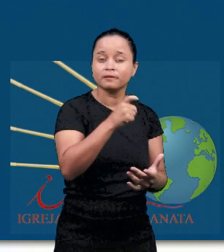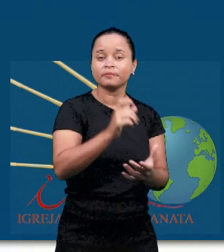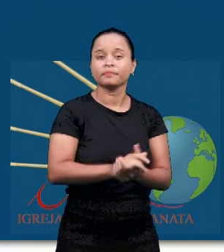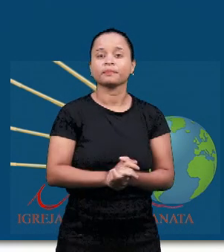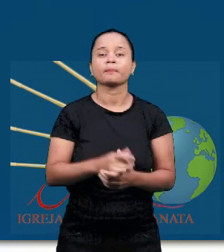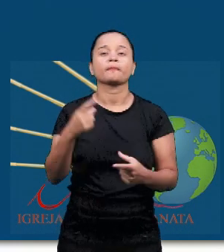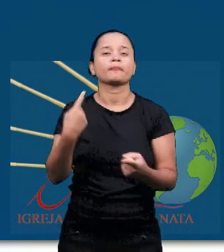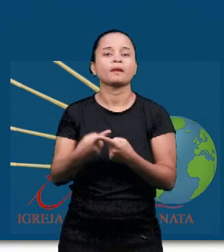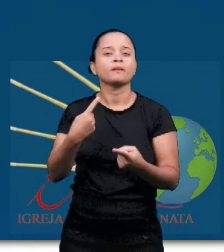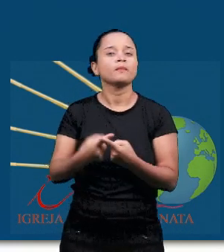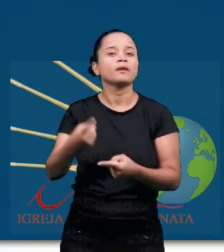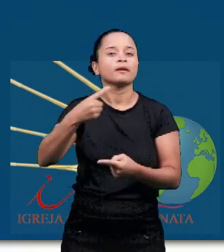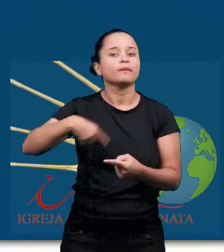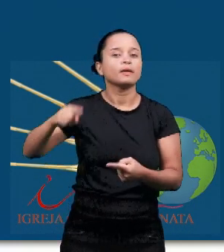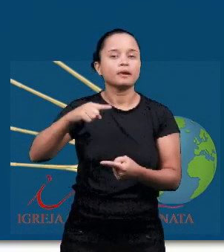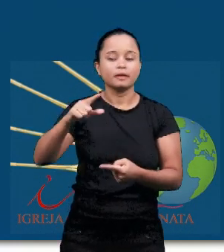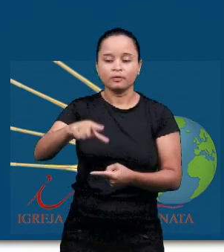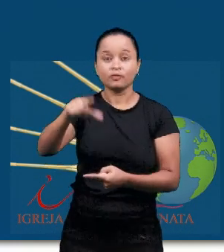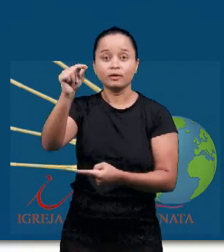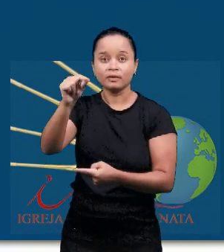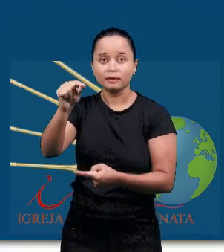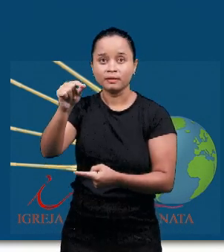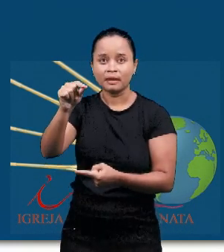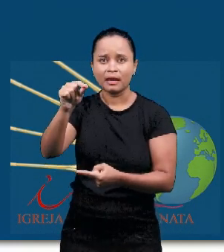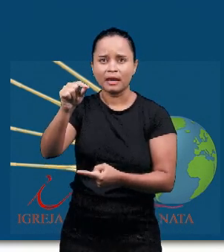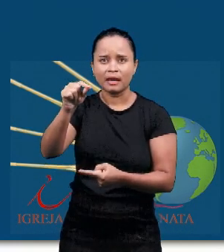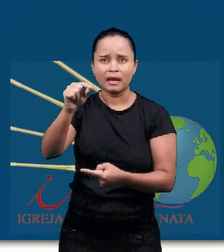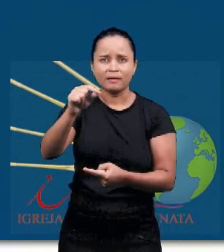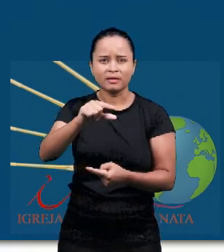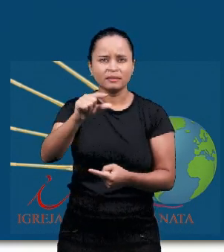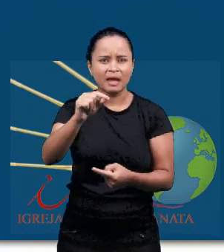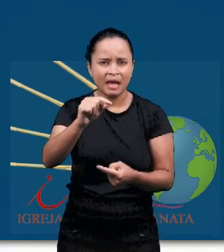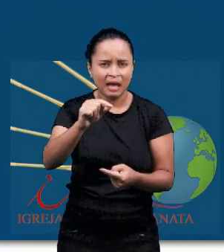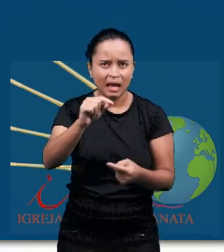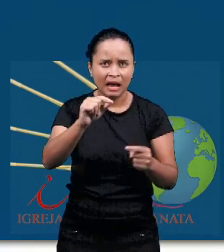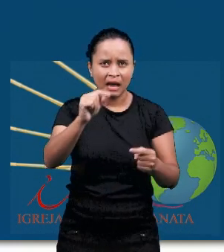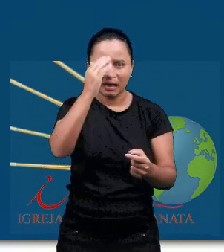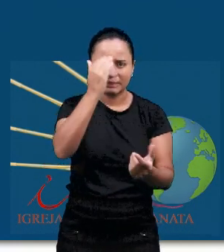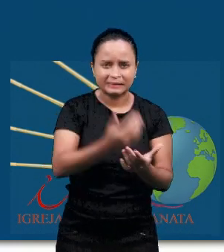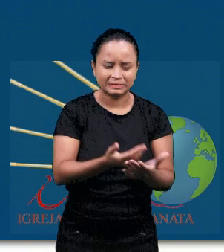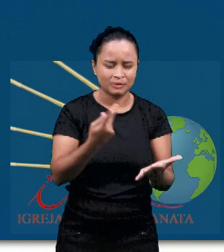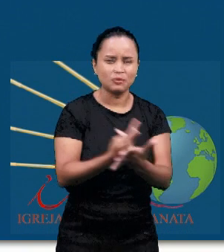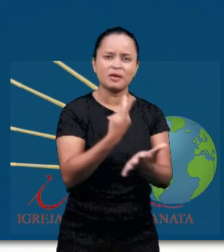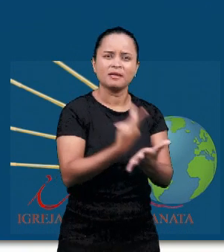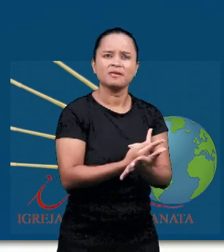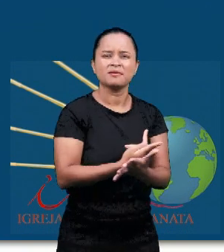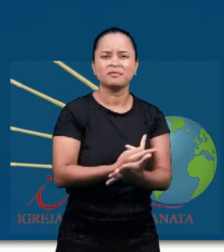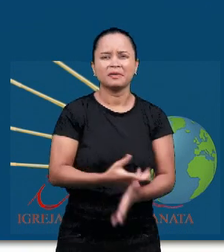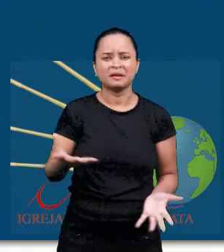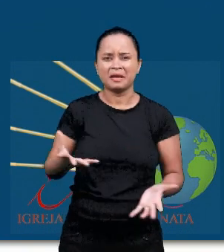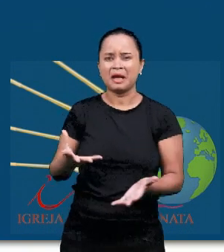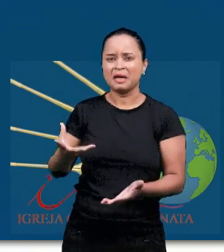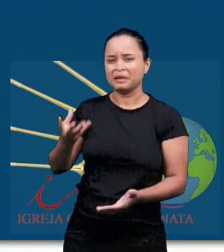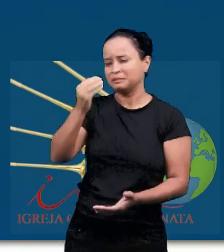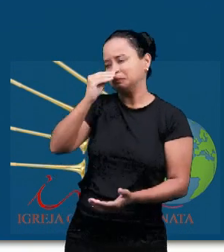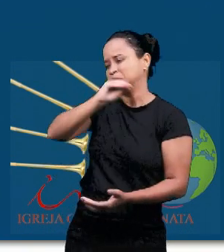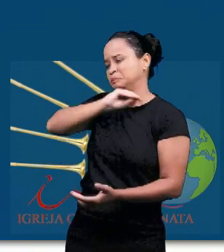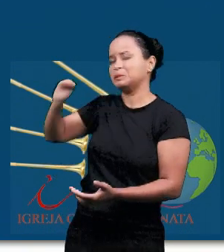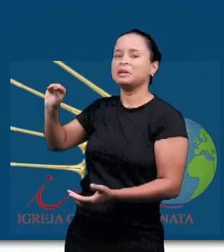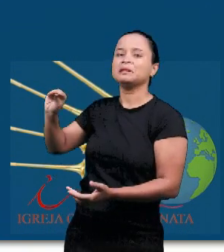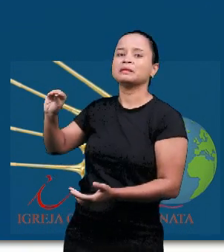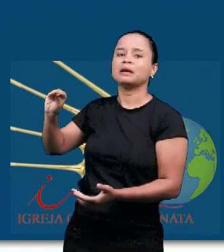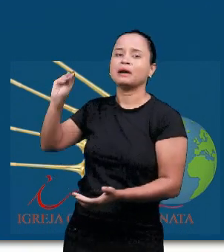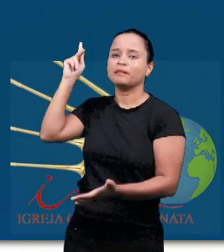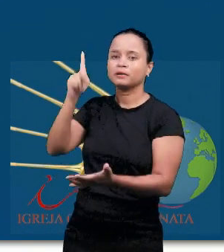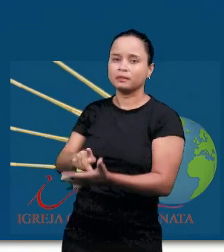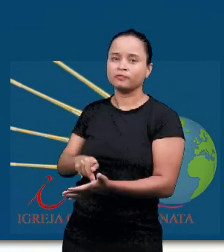sélectionner celui qui va croire dans l'erreur, c'est parce qu'il n'a pas cru à la vérité. Il a eu une expérience, il a renié la vérité.